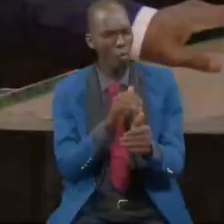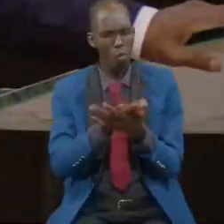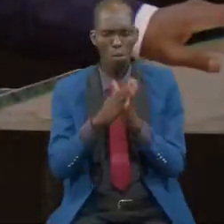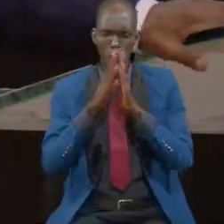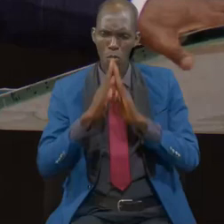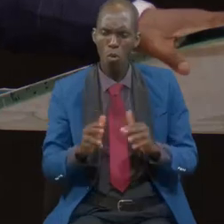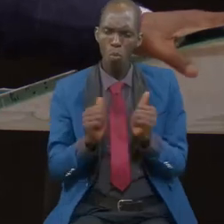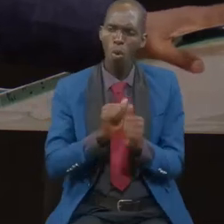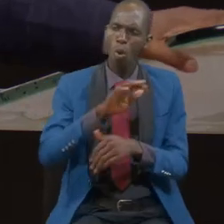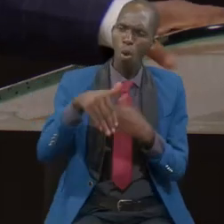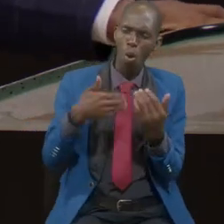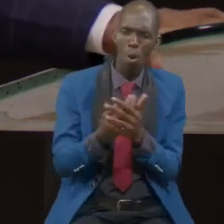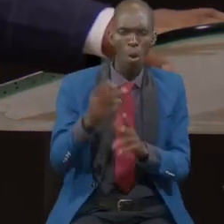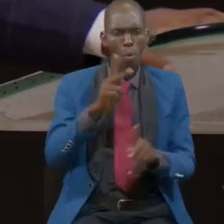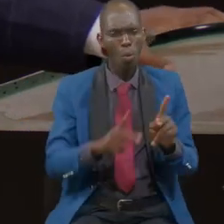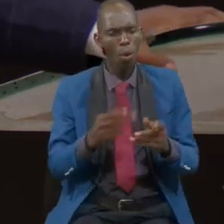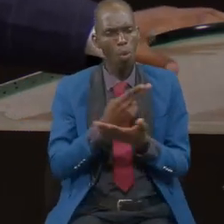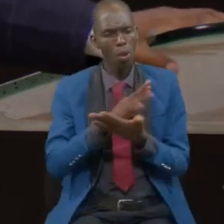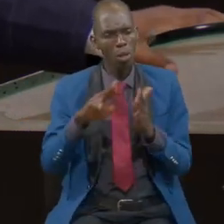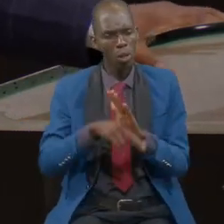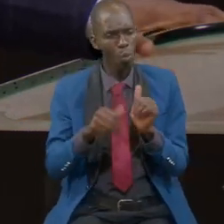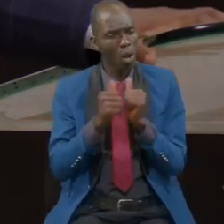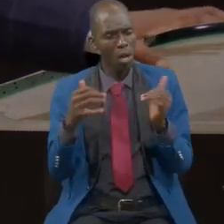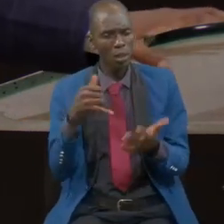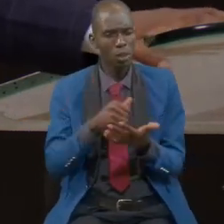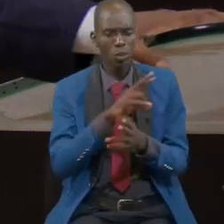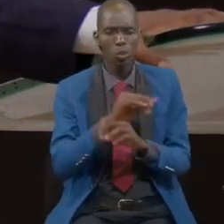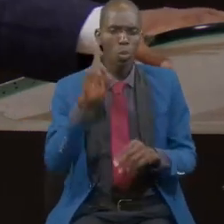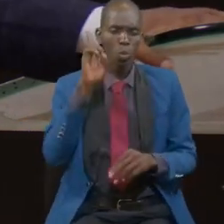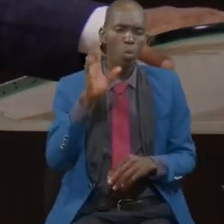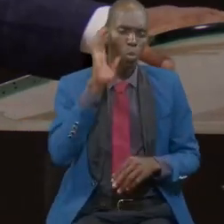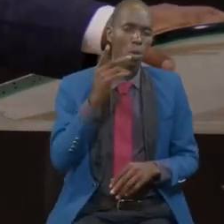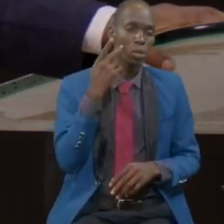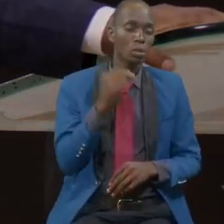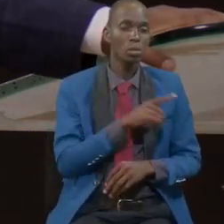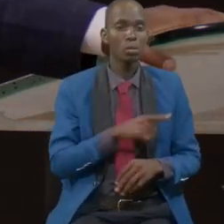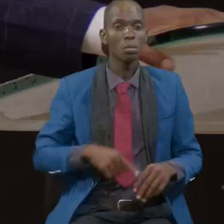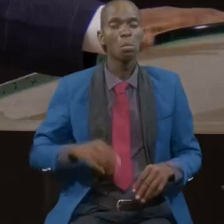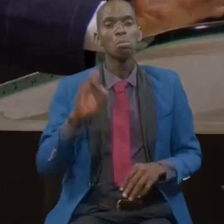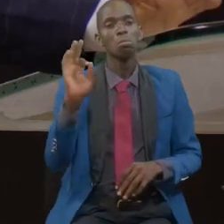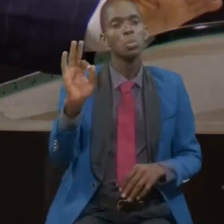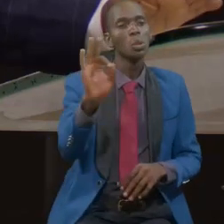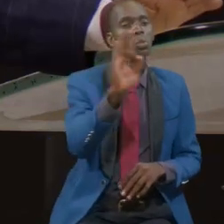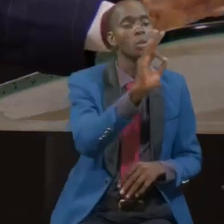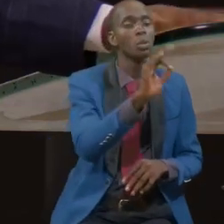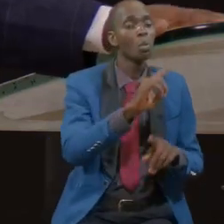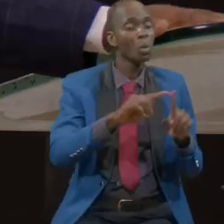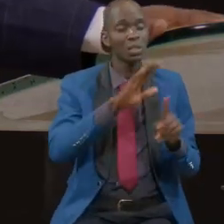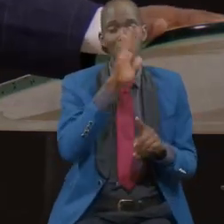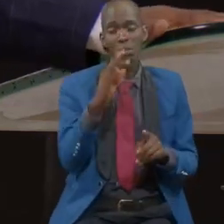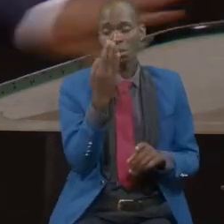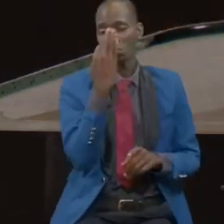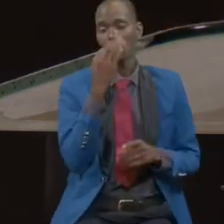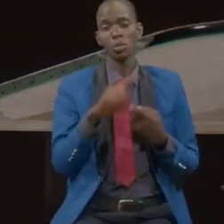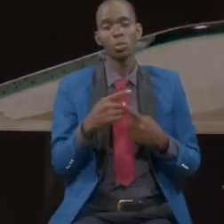la sanctification sans laquelle personne ne verra le Seigneur. Et il le prêche aux autres, mais ne